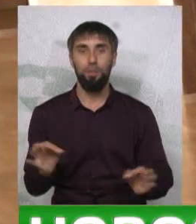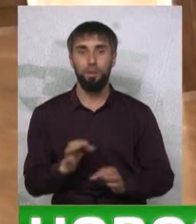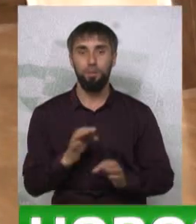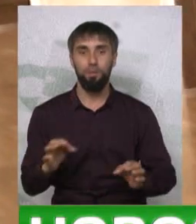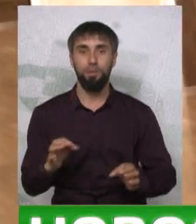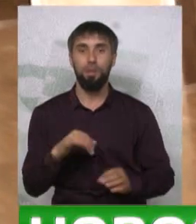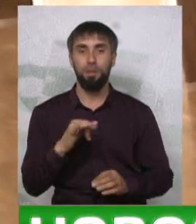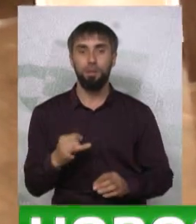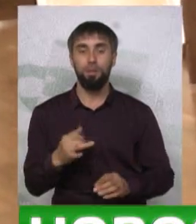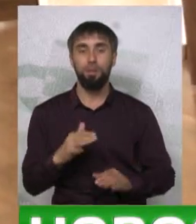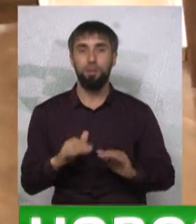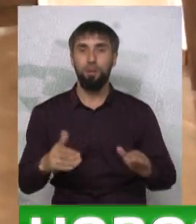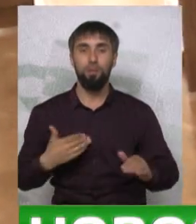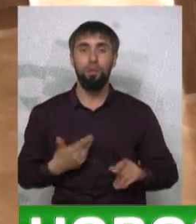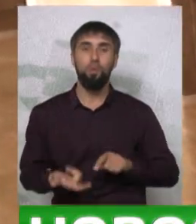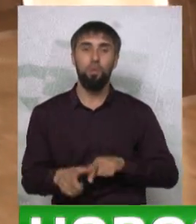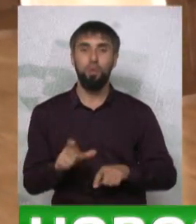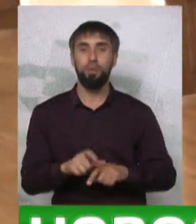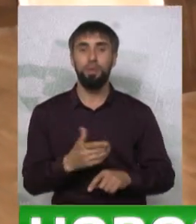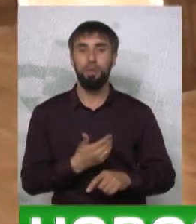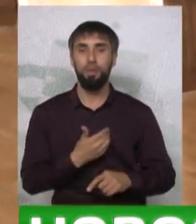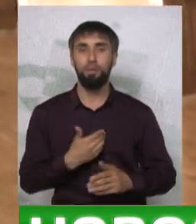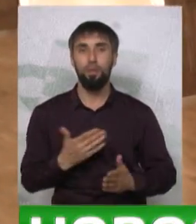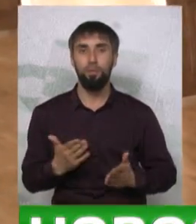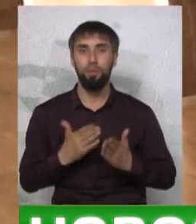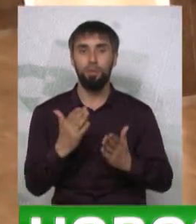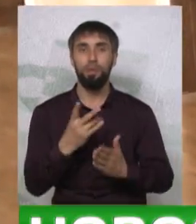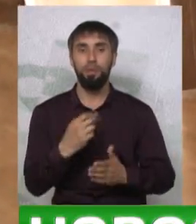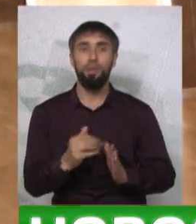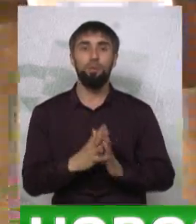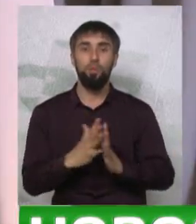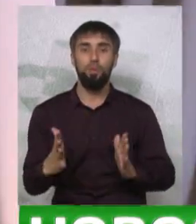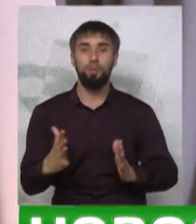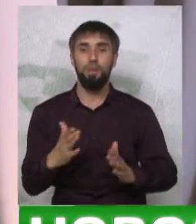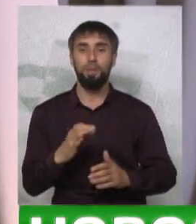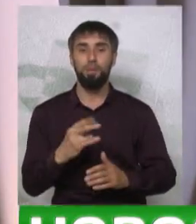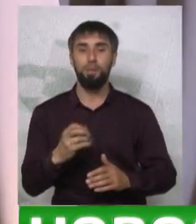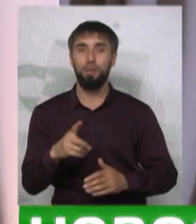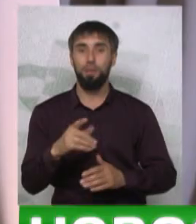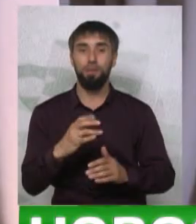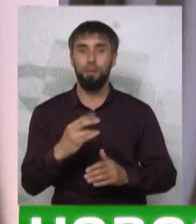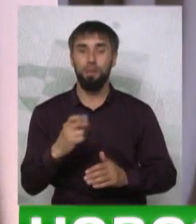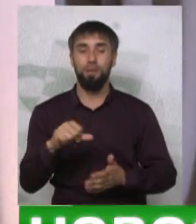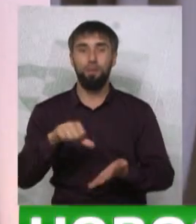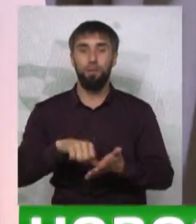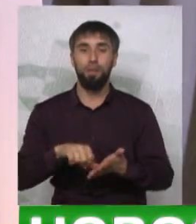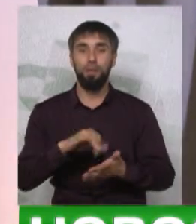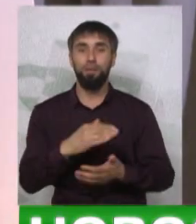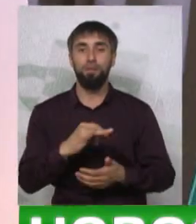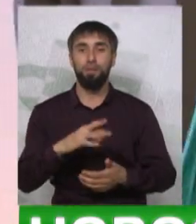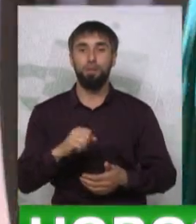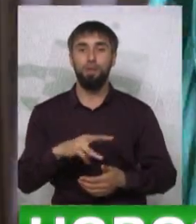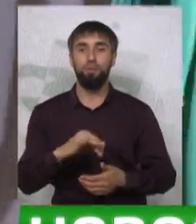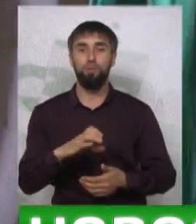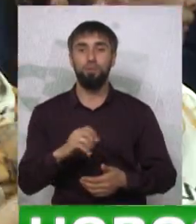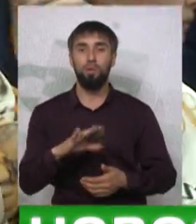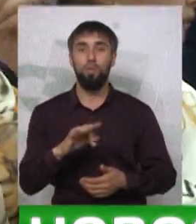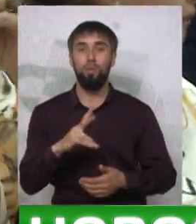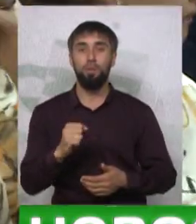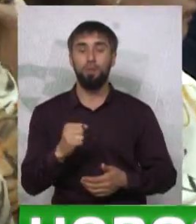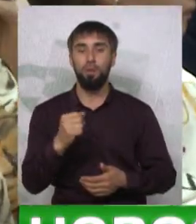песенку. И дети наши очень хотят прочитать на большой сцене. На сцене сегодня выступает и Фатима Мусаева.